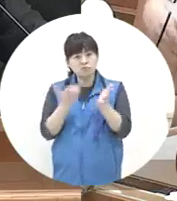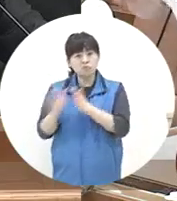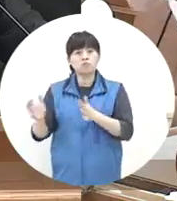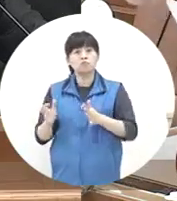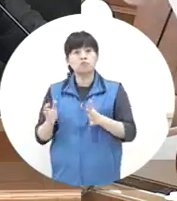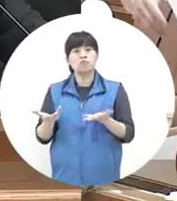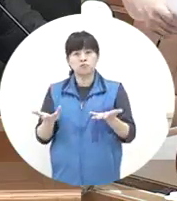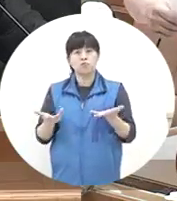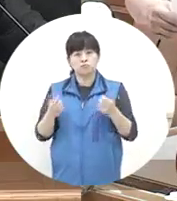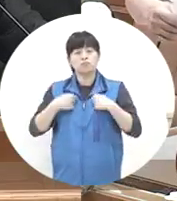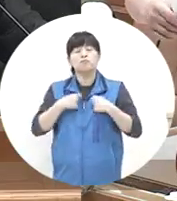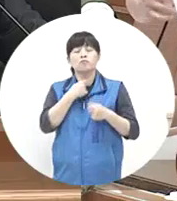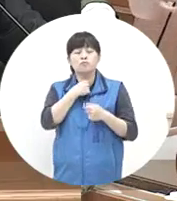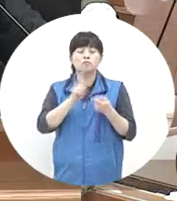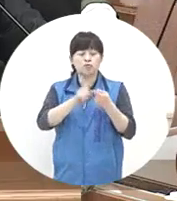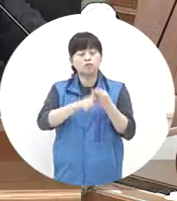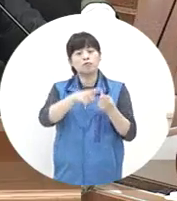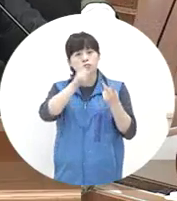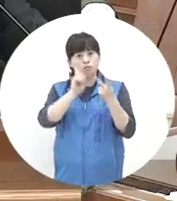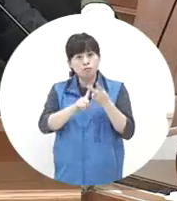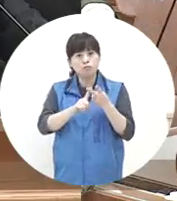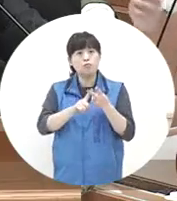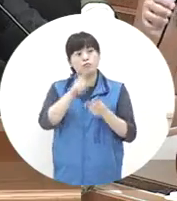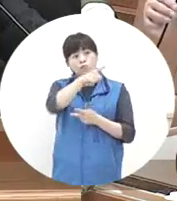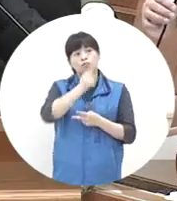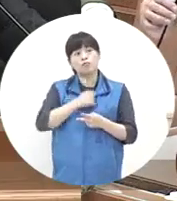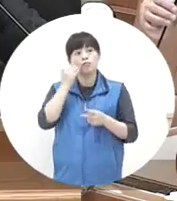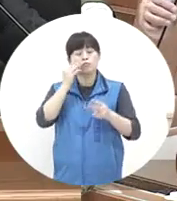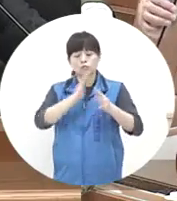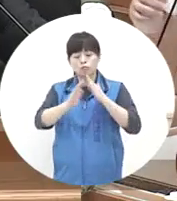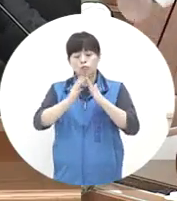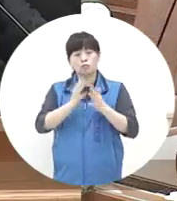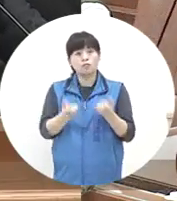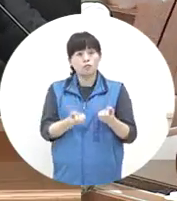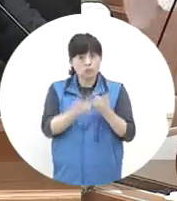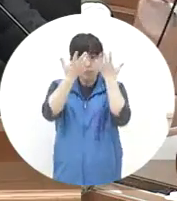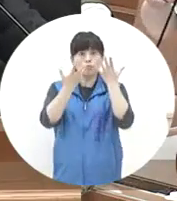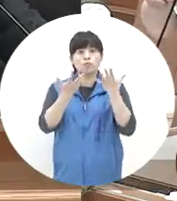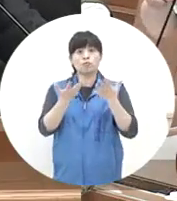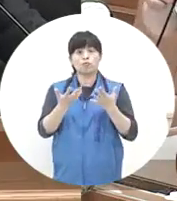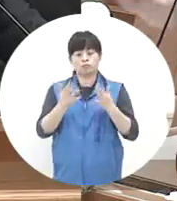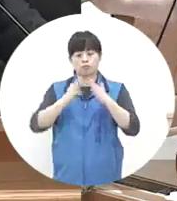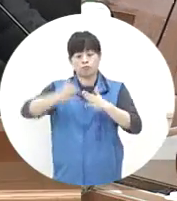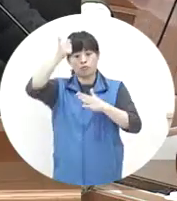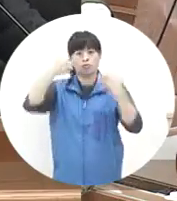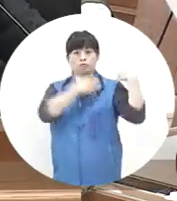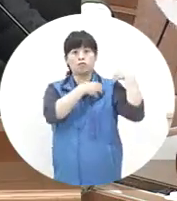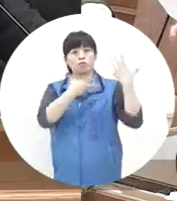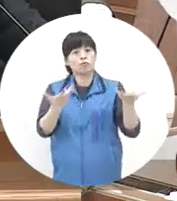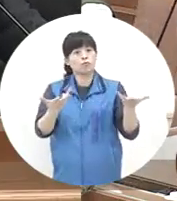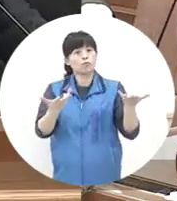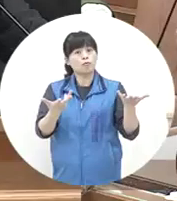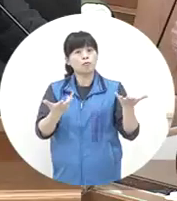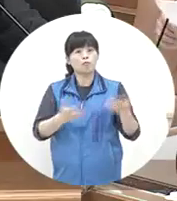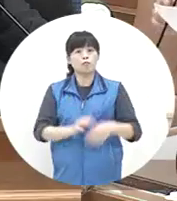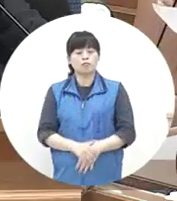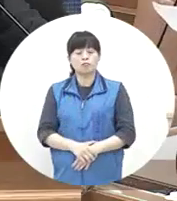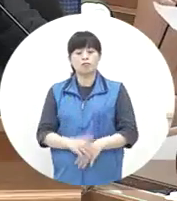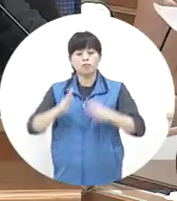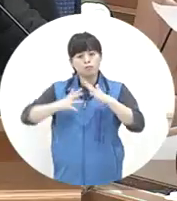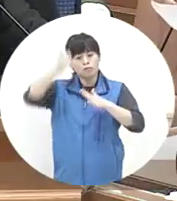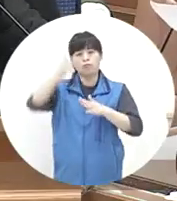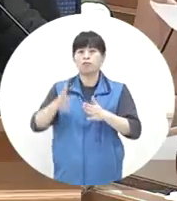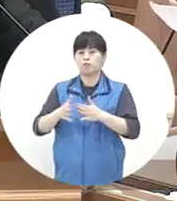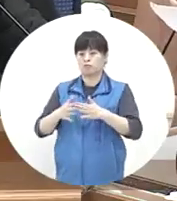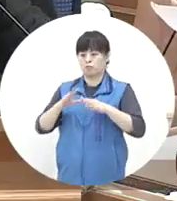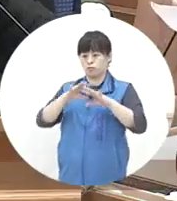了哈。过来，你知道如果打仗的时候啊，市长的角色是什么？ 市长就是战